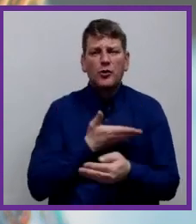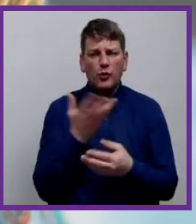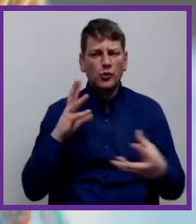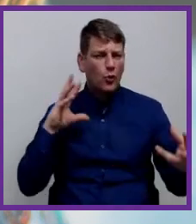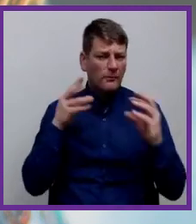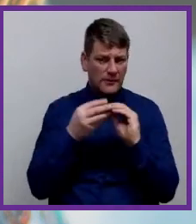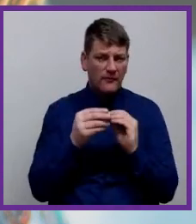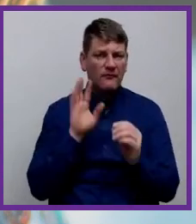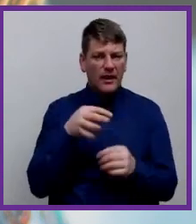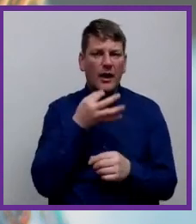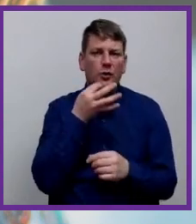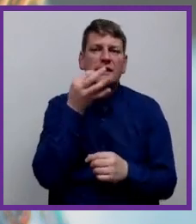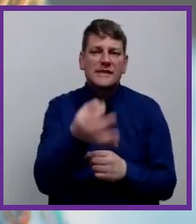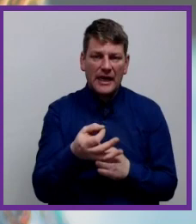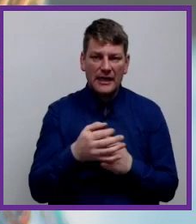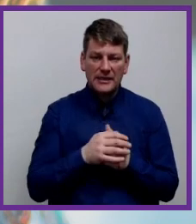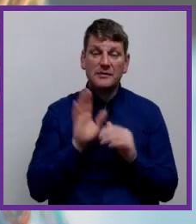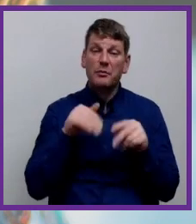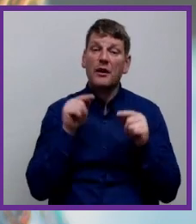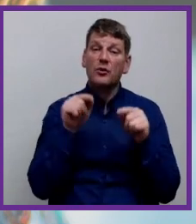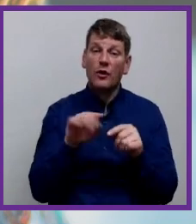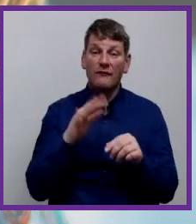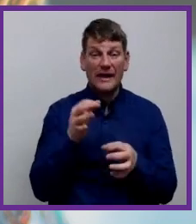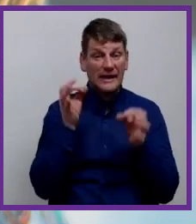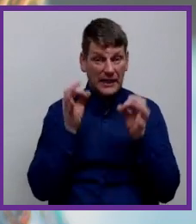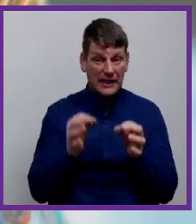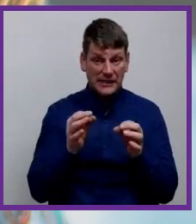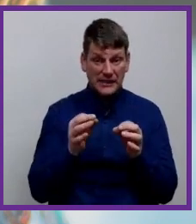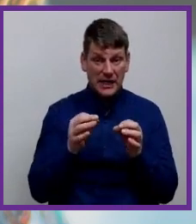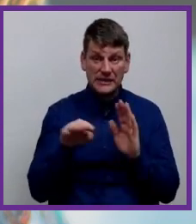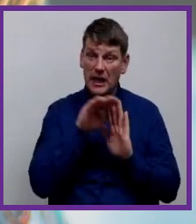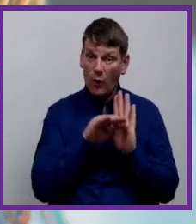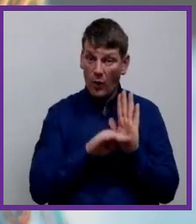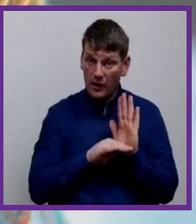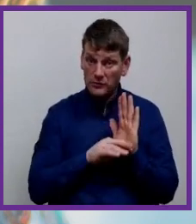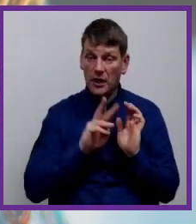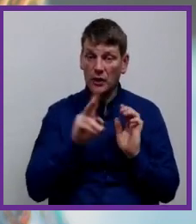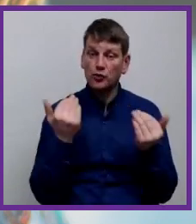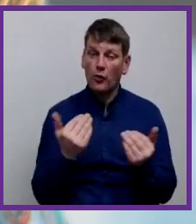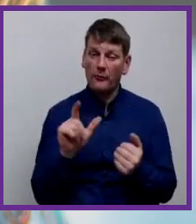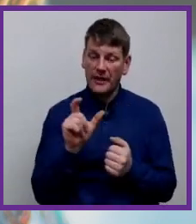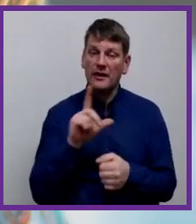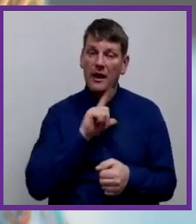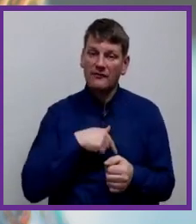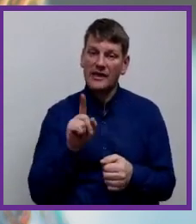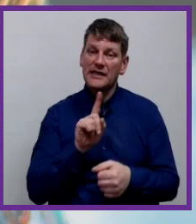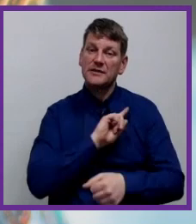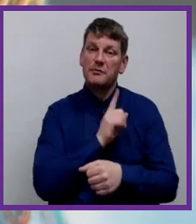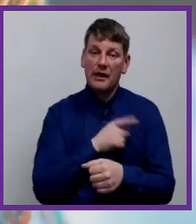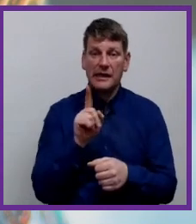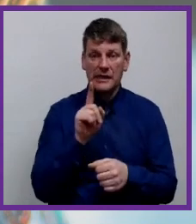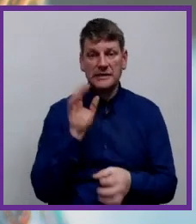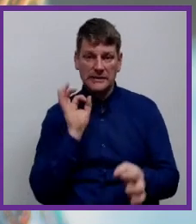kopsavilkumā varētu izteikties par to, vai tiesiskais regulējums, kas šobrīd Latvijā ir spēkā, ir samērīgs